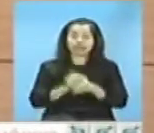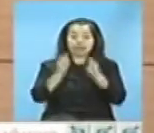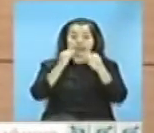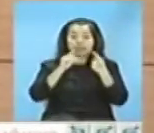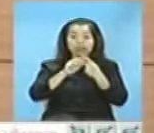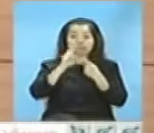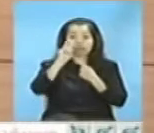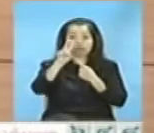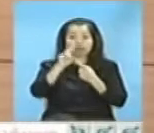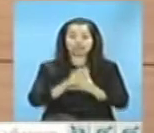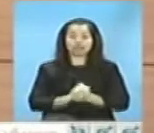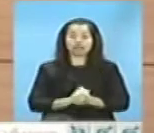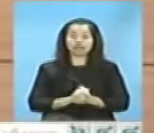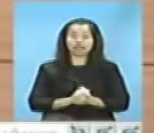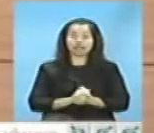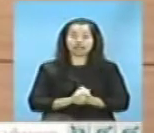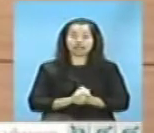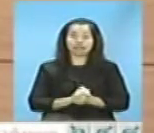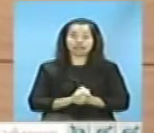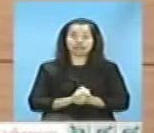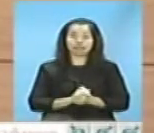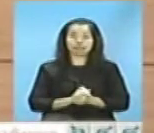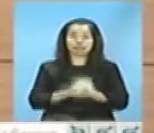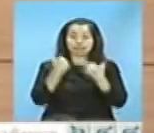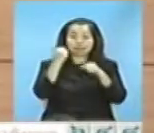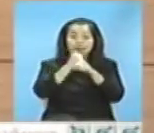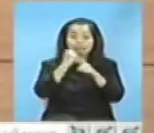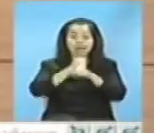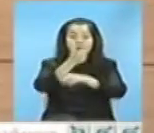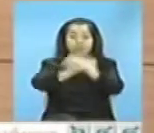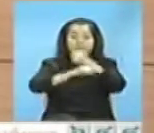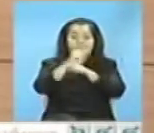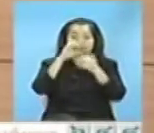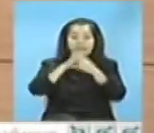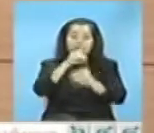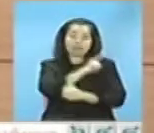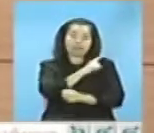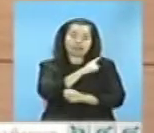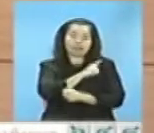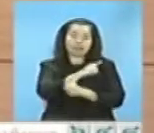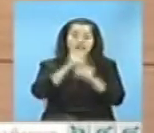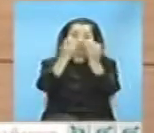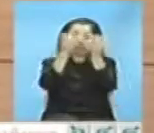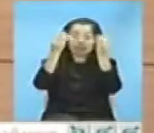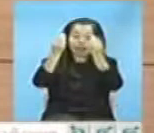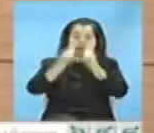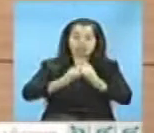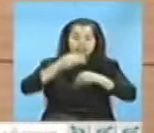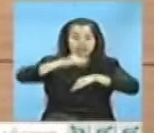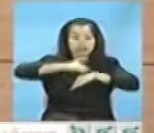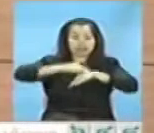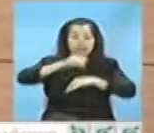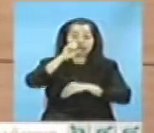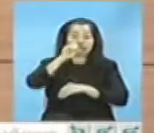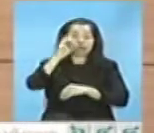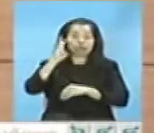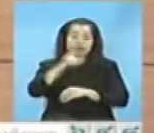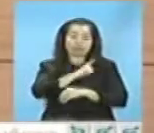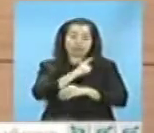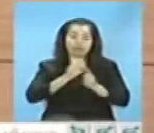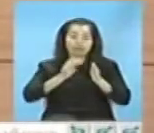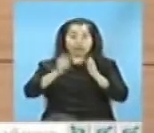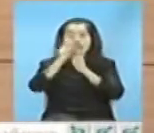องครับเราปฏิบัติหน้าที่ในฐานะที่รัฐธรรมนูญได้ให้เราเป็นผู้ดำเนินการด้านนิติ